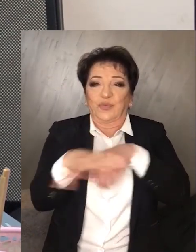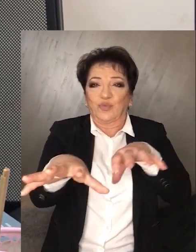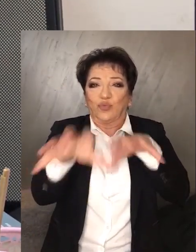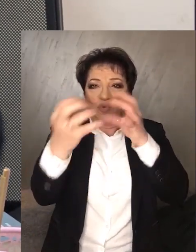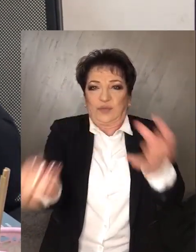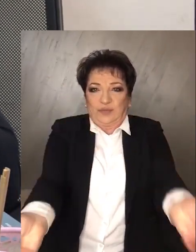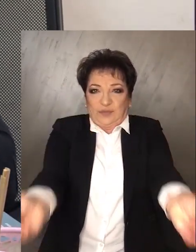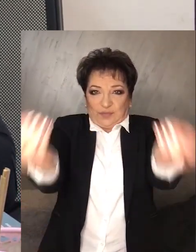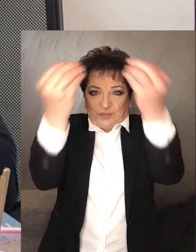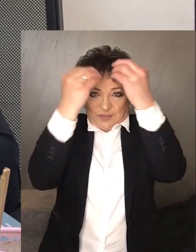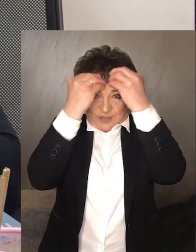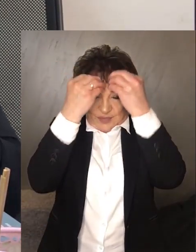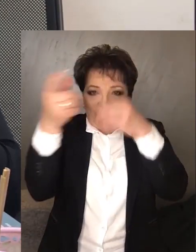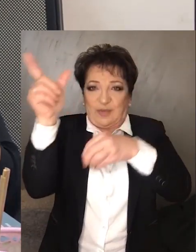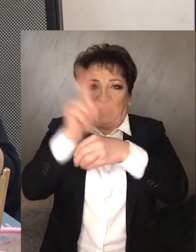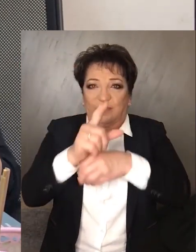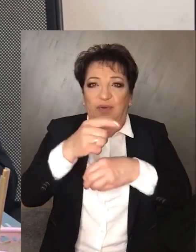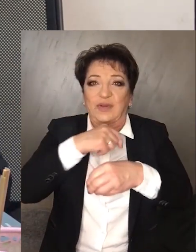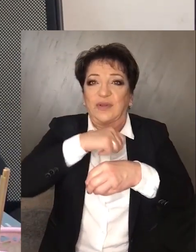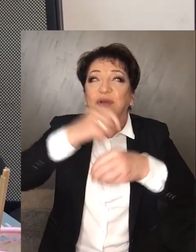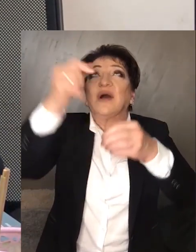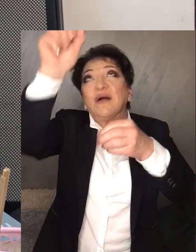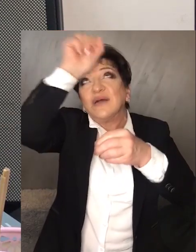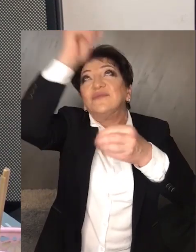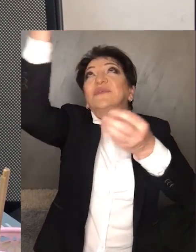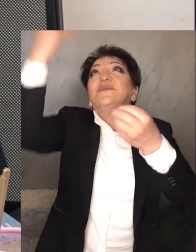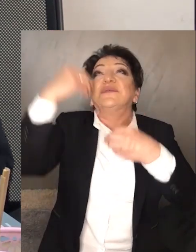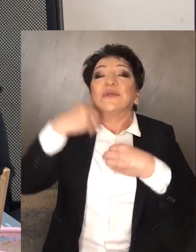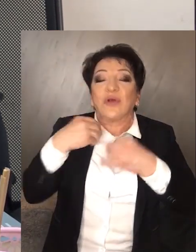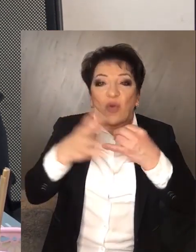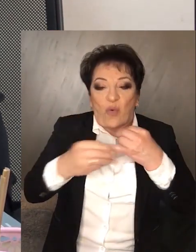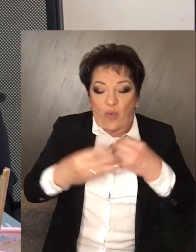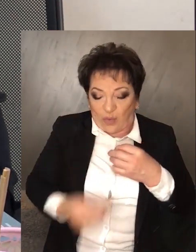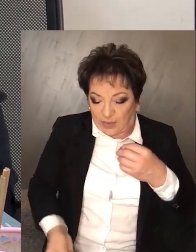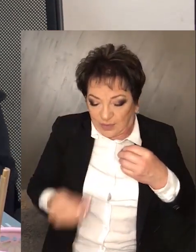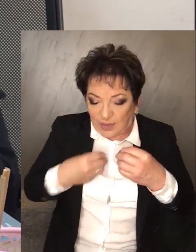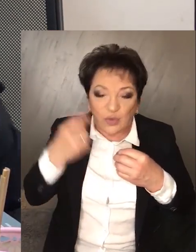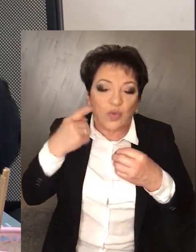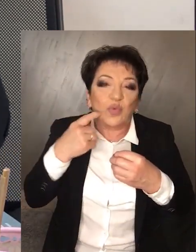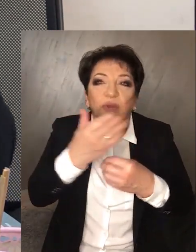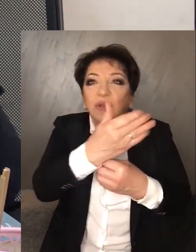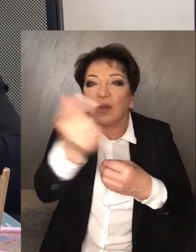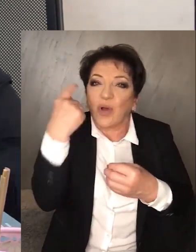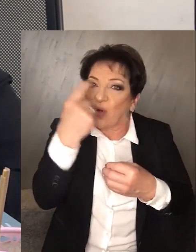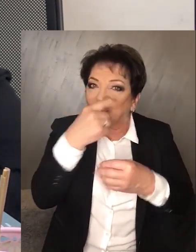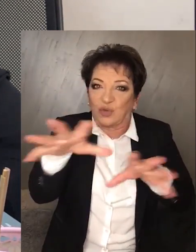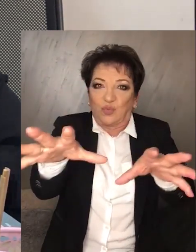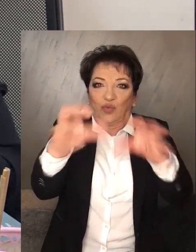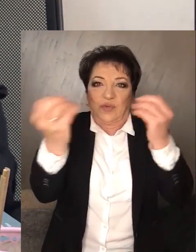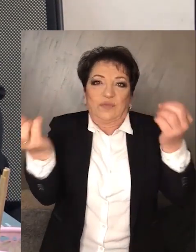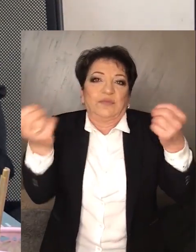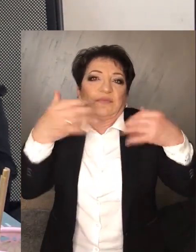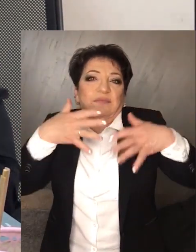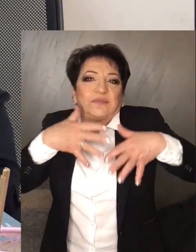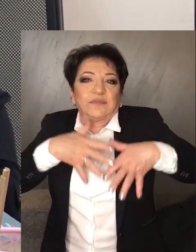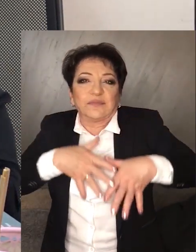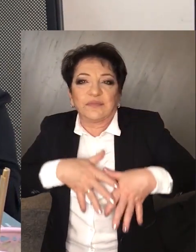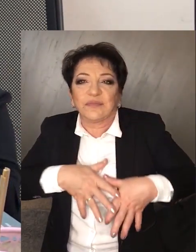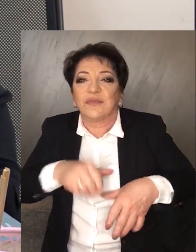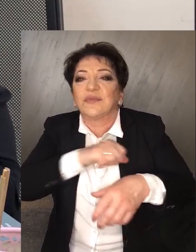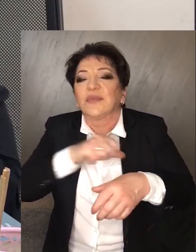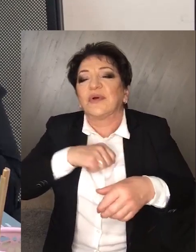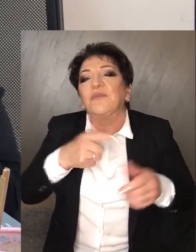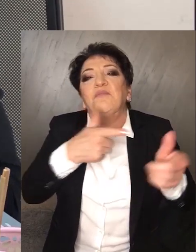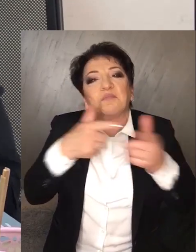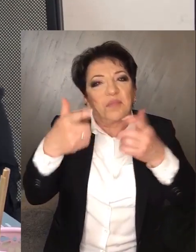տալիս եմ, ու ինչքան մարդ կա, ես այդքան իրանց աչքերի միջից ստանում եմ վերևից, ստանում եմ հողից, ստանում եմ